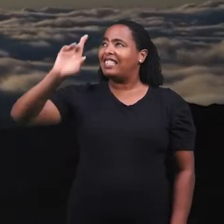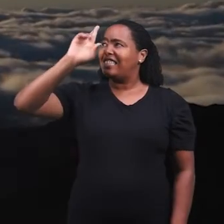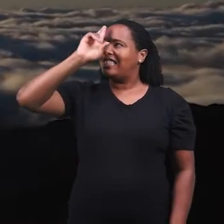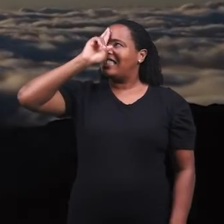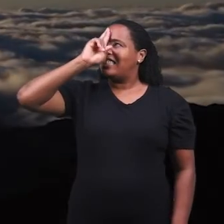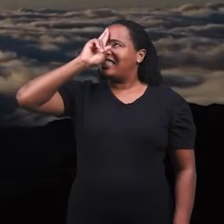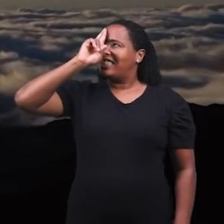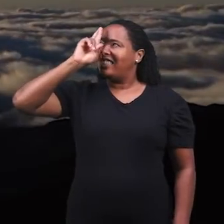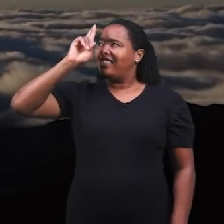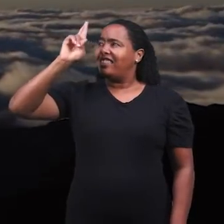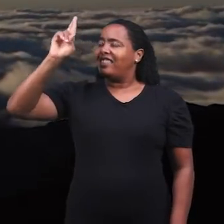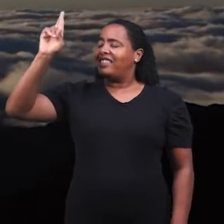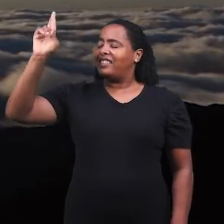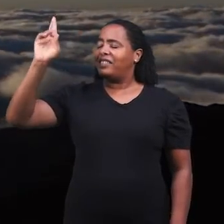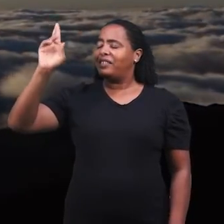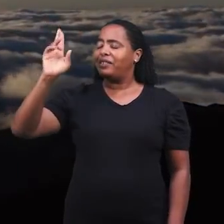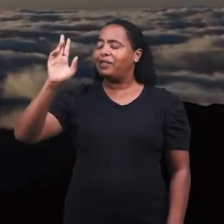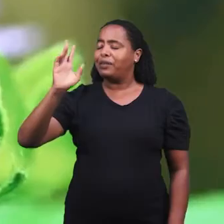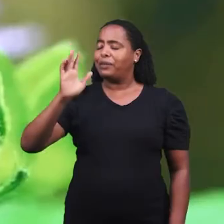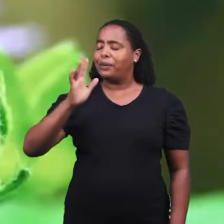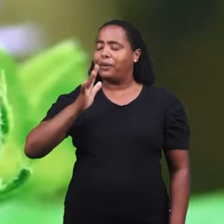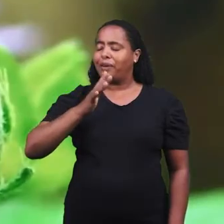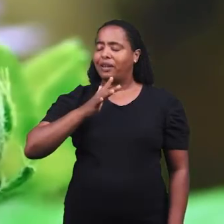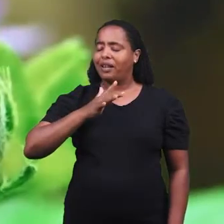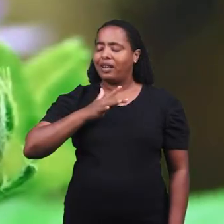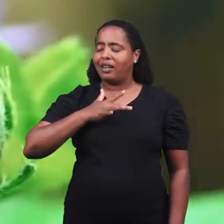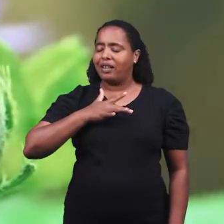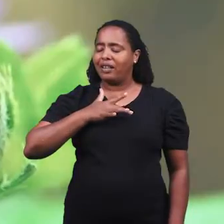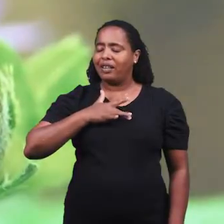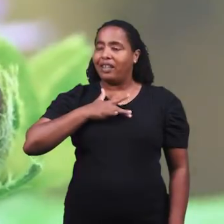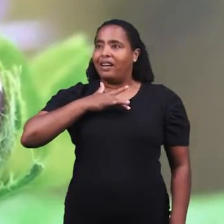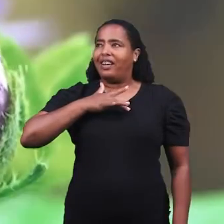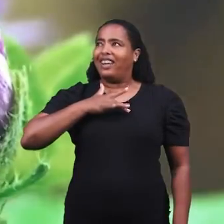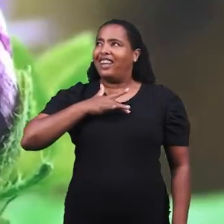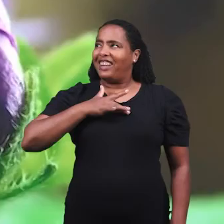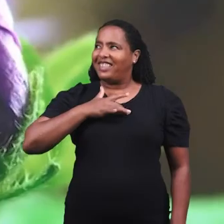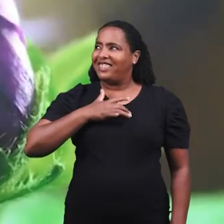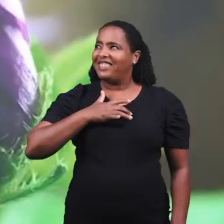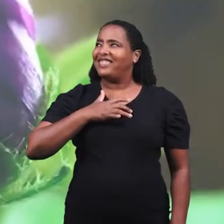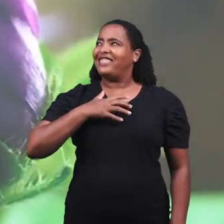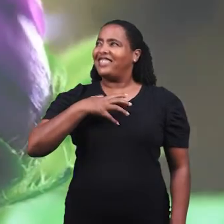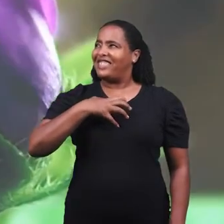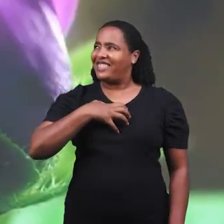Я чувствую твое прикосновение во мне, я чувствую тепло